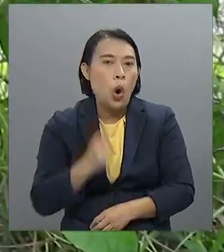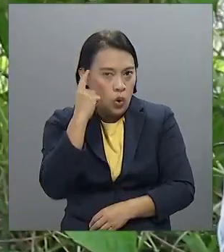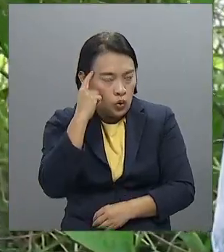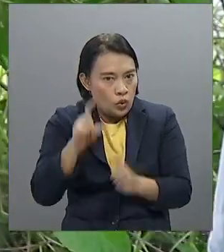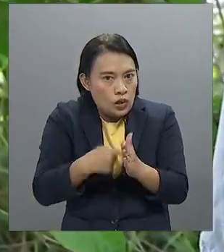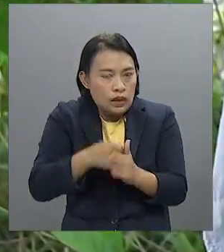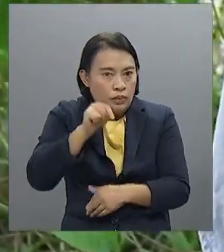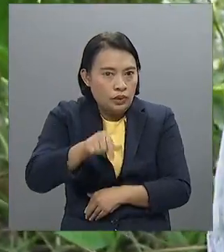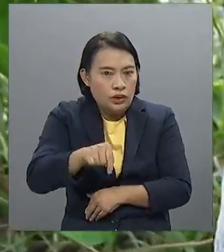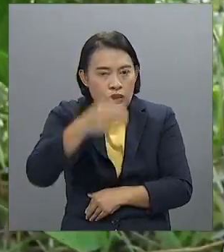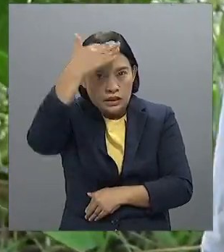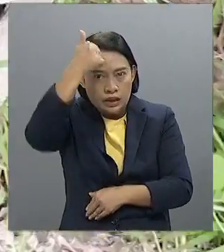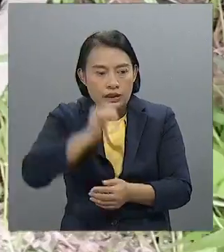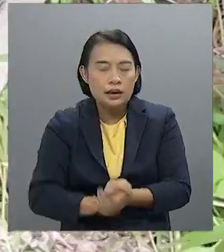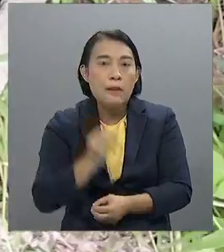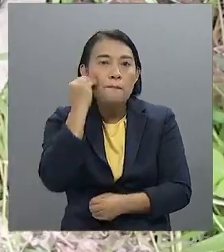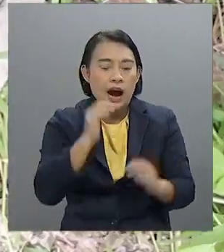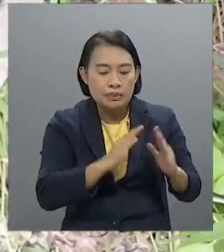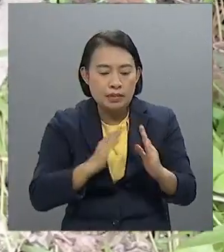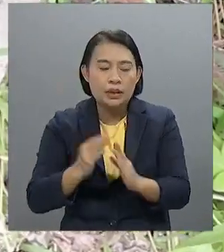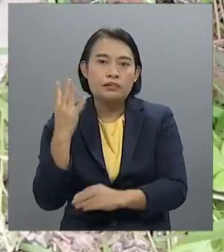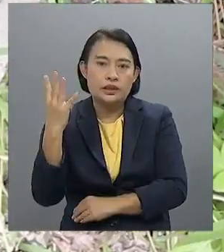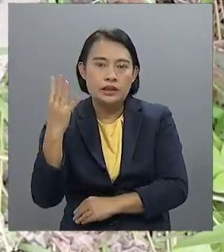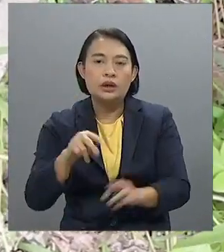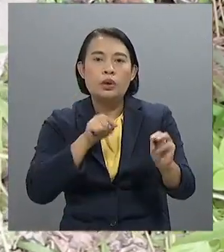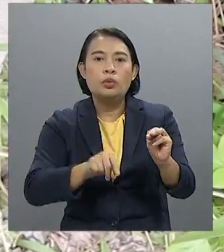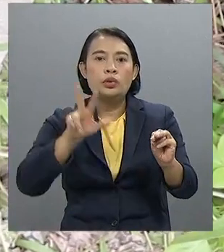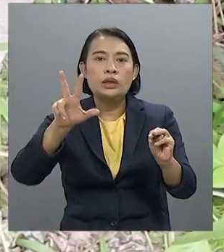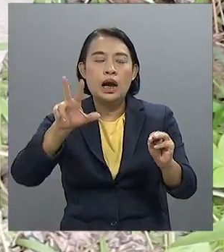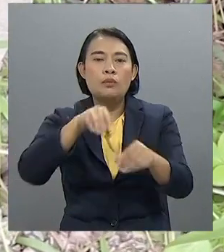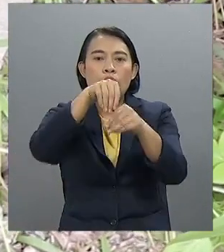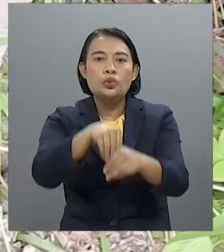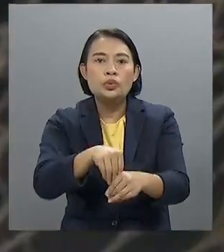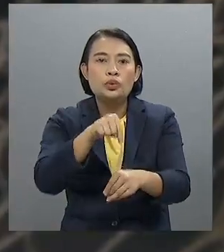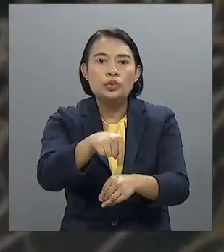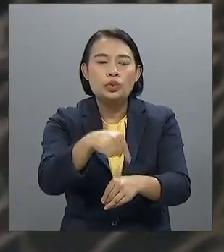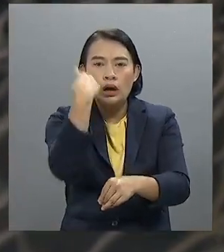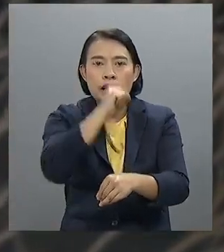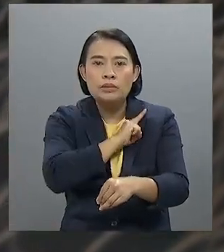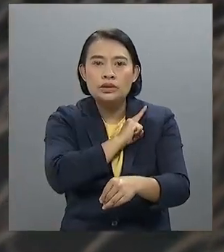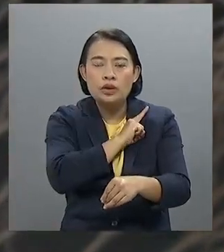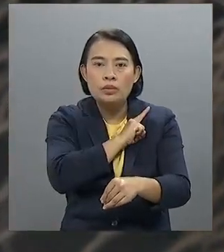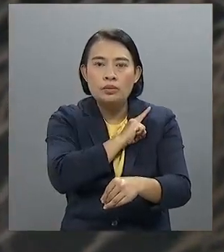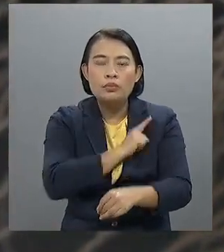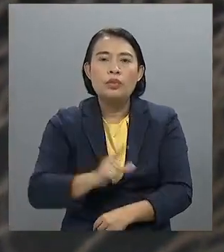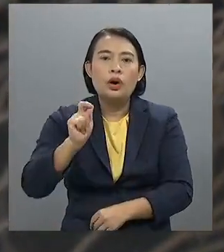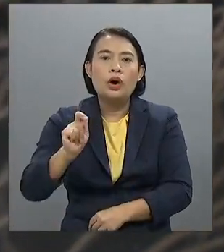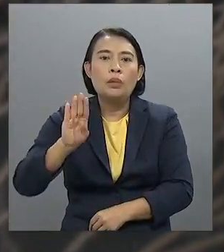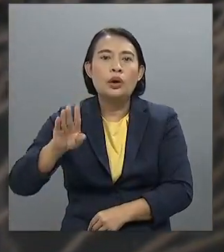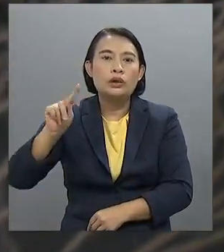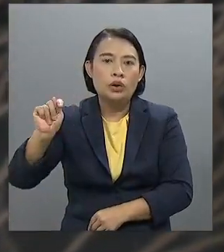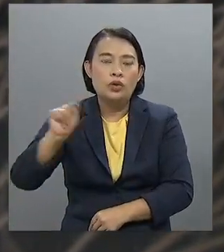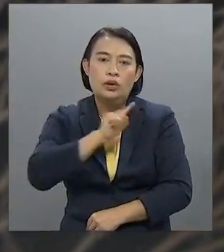บ้านจำนวน4หลังในพื้นที่หมู่ที่3เนี่ยนะคะอยู่ในความรับผิดชอบขององค์การบริหารส่วนตำบลปล้องค่ะทั้งที่บ้